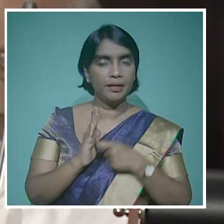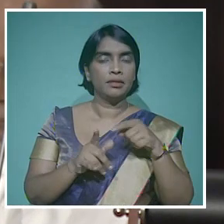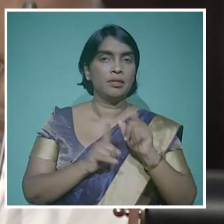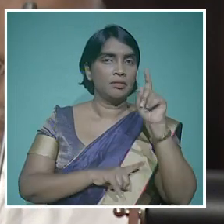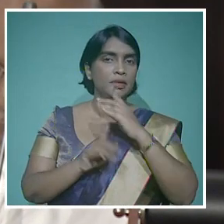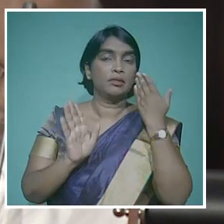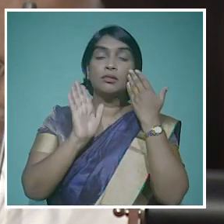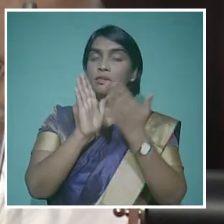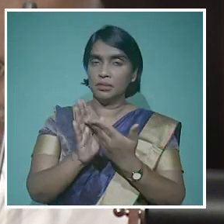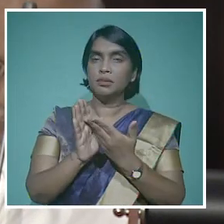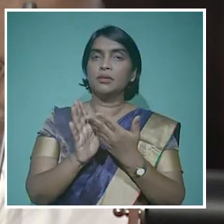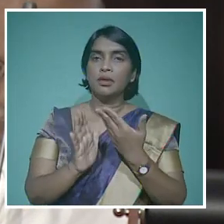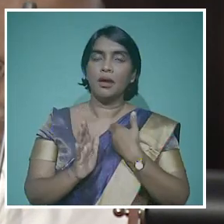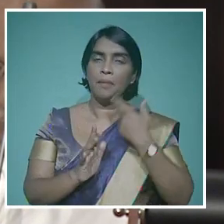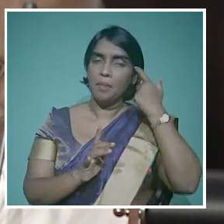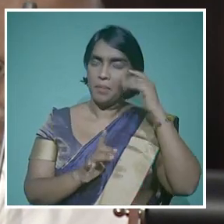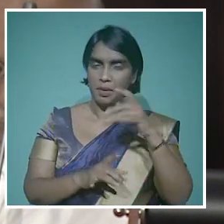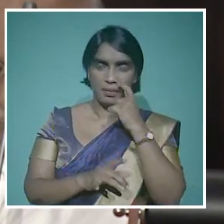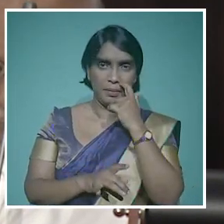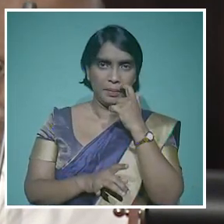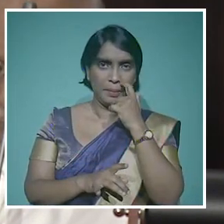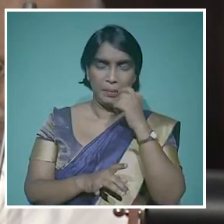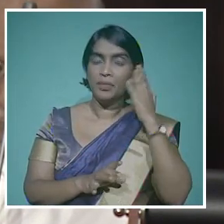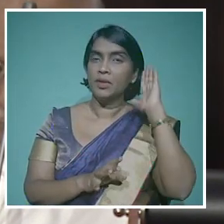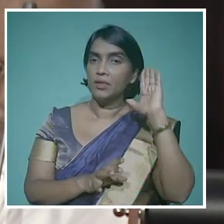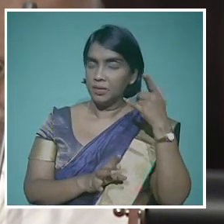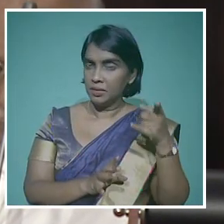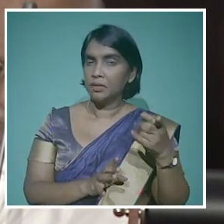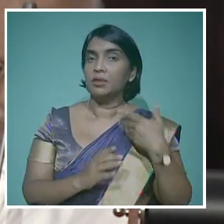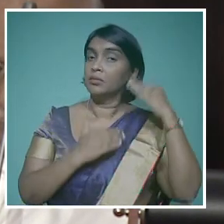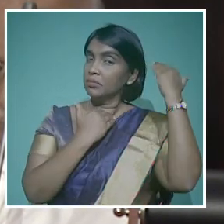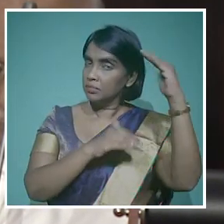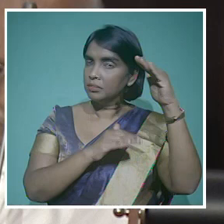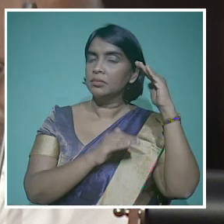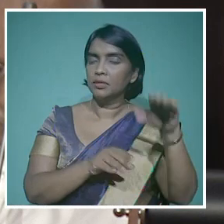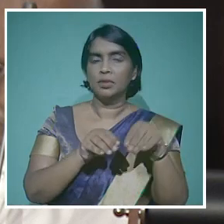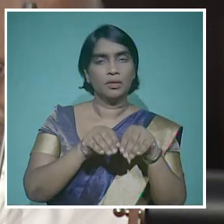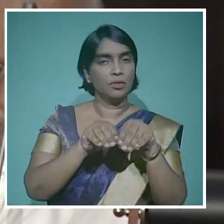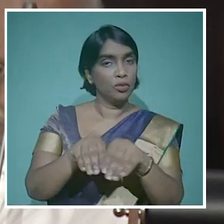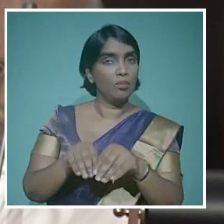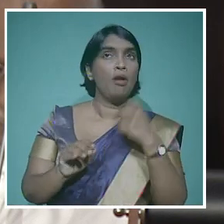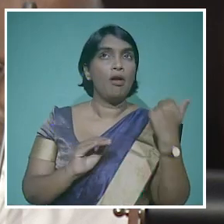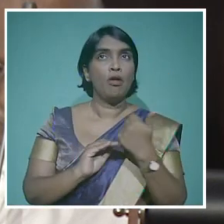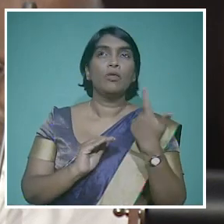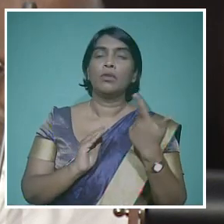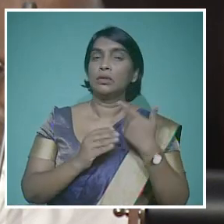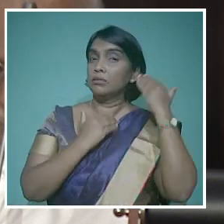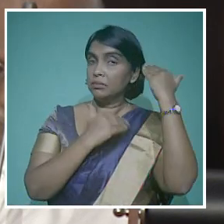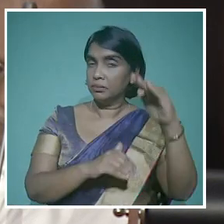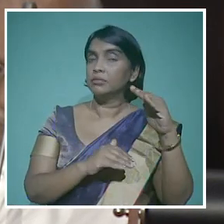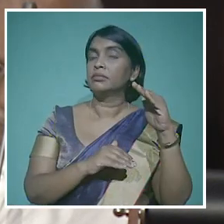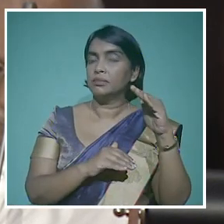සභාවට ඉදිරිපත් කිරීමට අපේක්ෂා කරනවා. විශේෂයෙන්ම අපනයන කෘෂික නවීන අපනයන